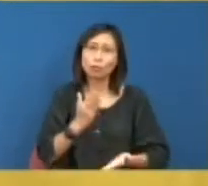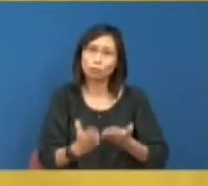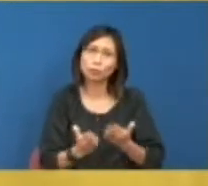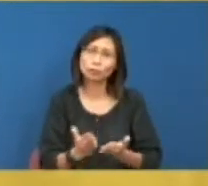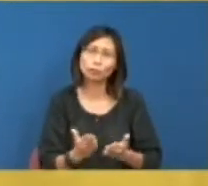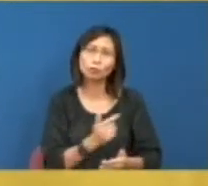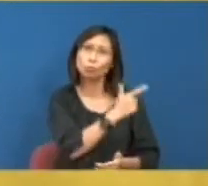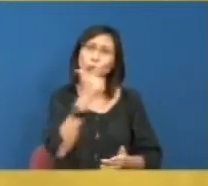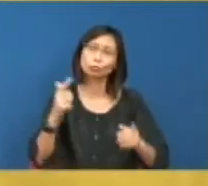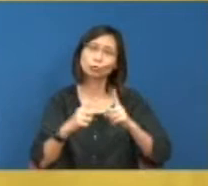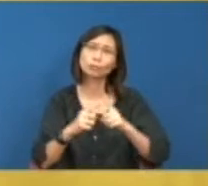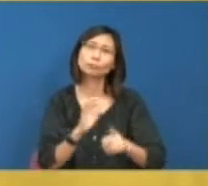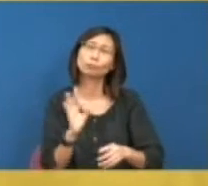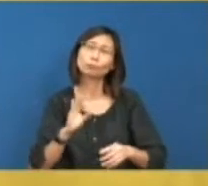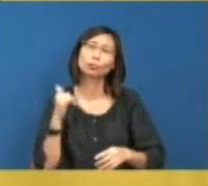呢